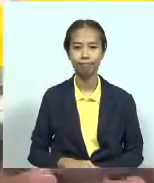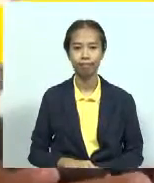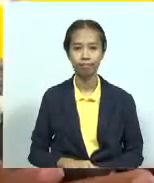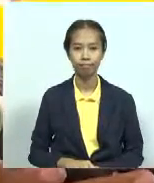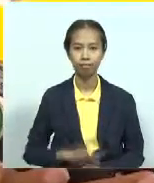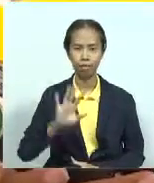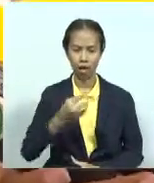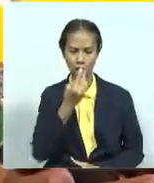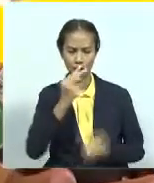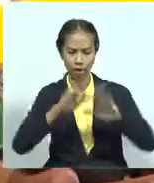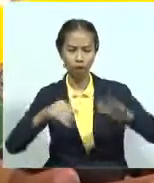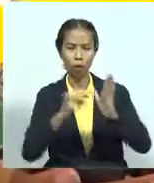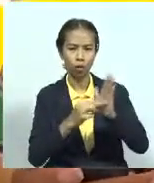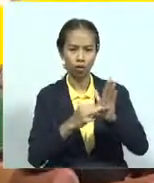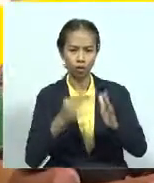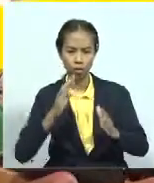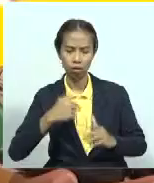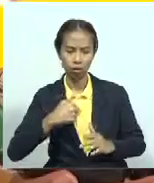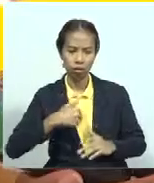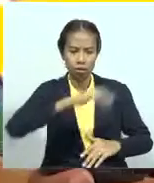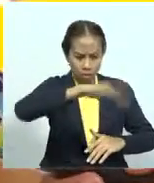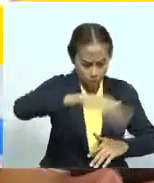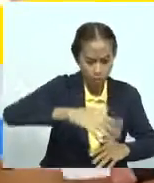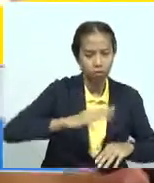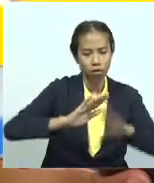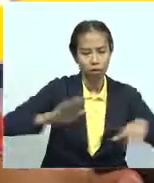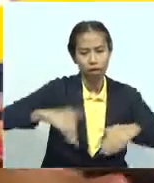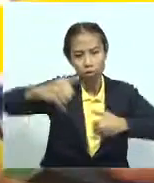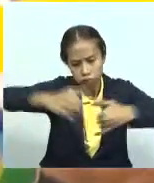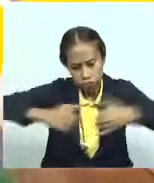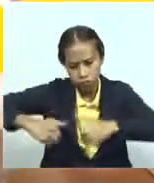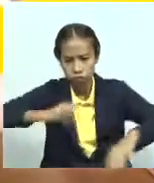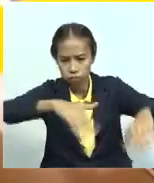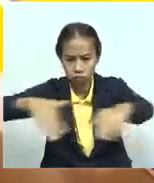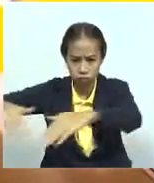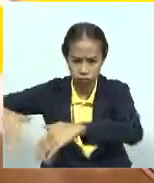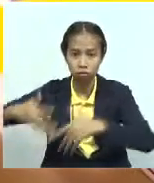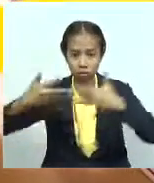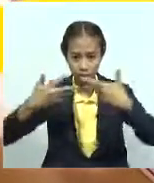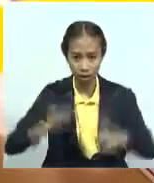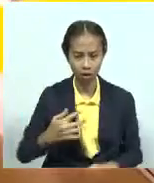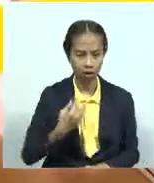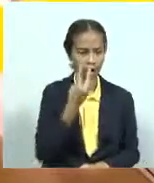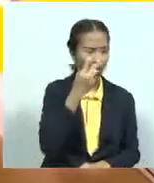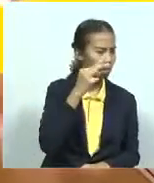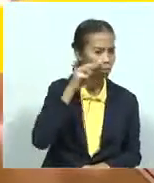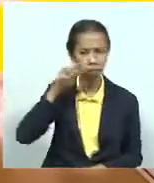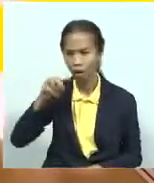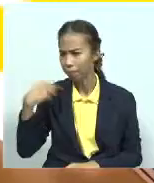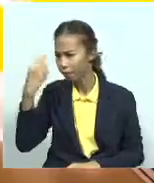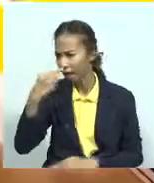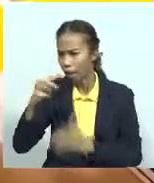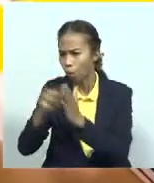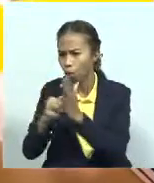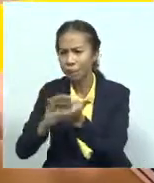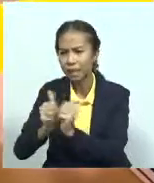นเด็กวิ่งผมก็เลยใช้มือต้อนเด็กให้เด็กเข้ามาให้หมดเมื่อต้อนเด็กเข้ามาทั้งหมดเรียบร้อยก็หันไปดูอีกครั้งหนึ่งว่ายังมีเด็กหลงอยู่ไหม